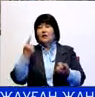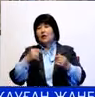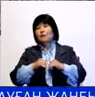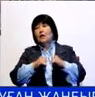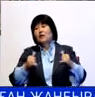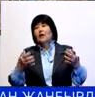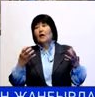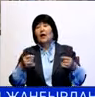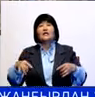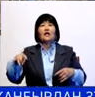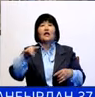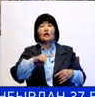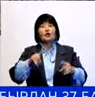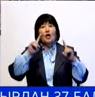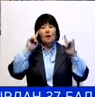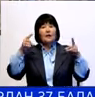республика